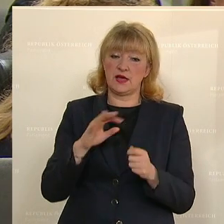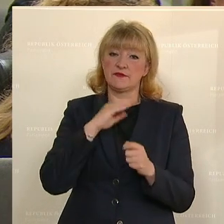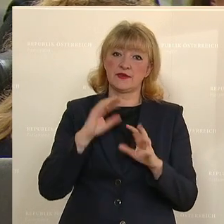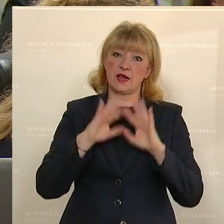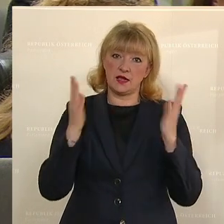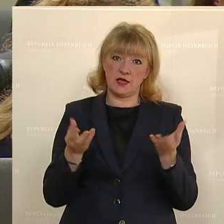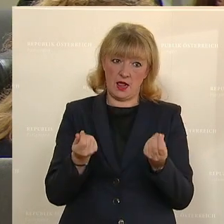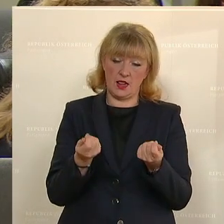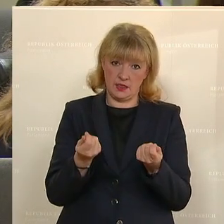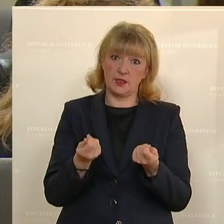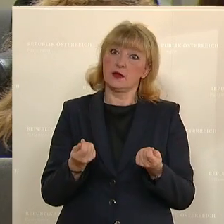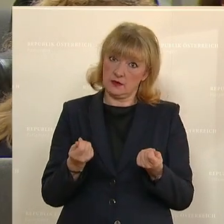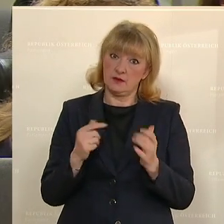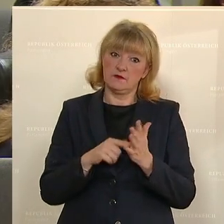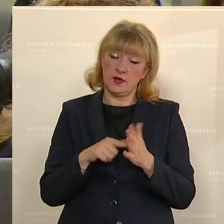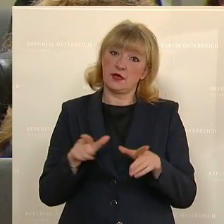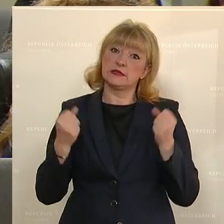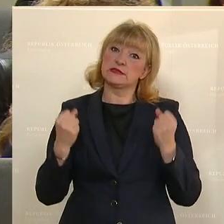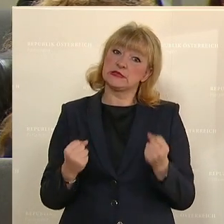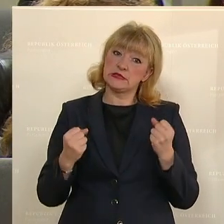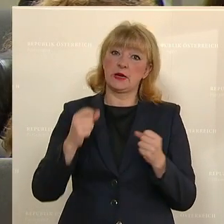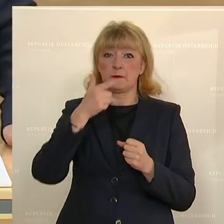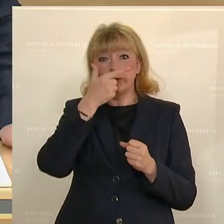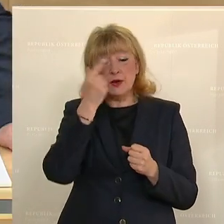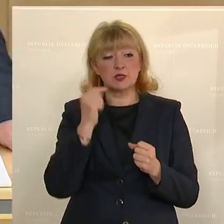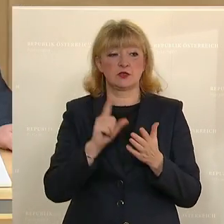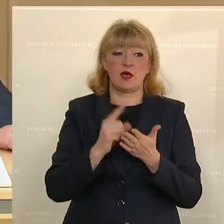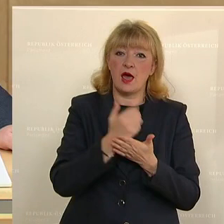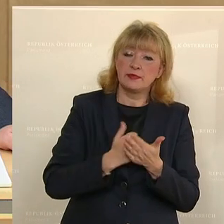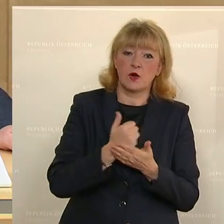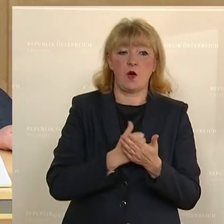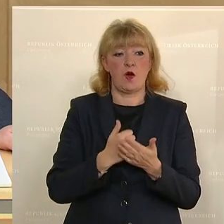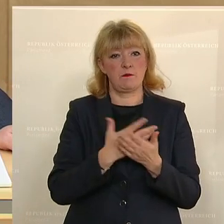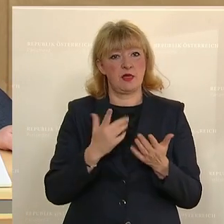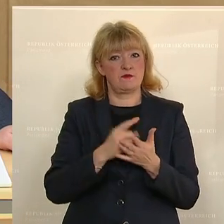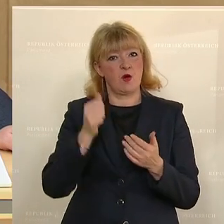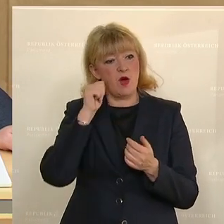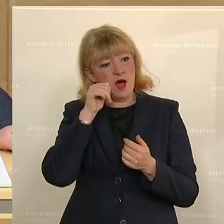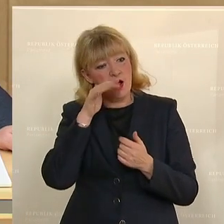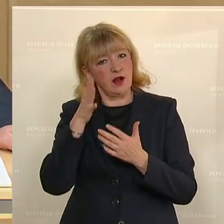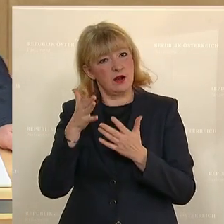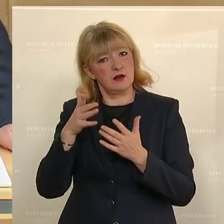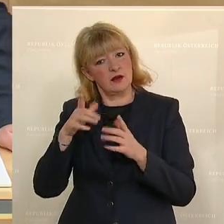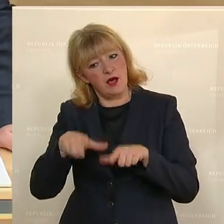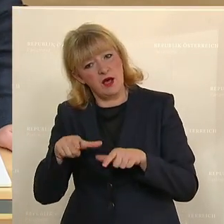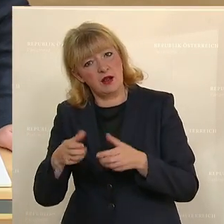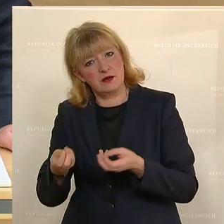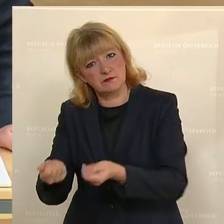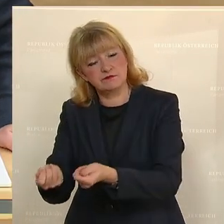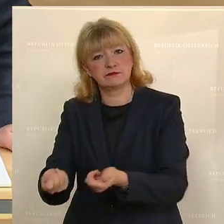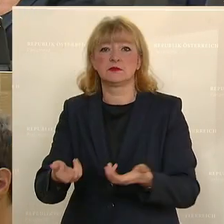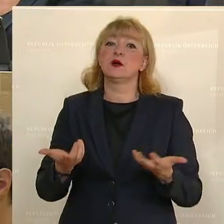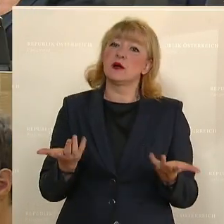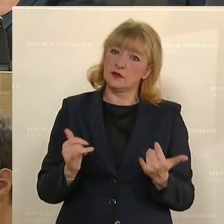für die Sicherung von Menschen, von Einkommen für Menschen im Alter aufgewandt wird. Aber es ist richtig, es ist auch gut